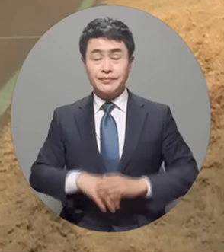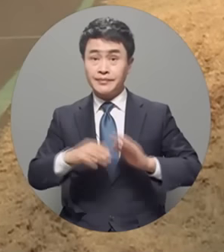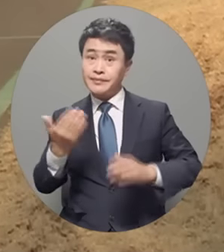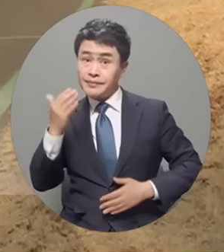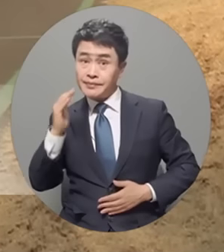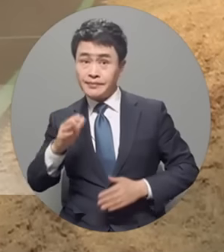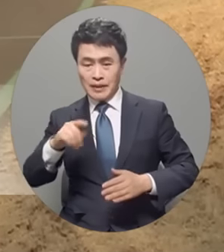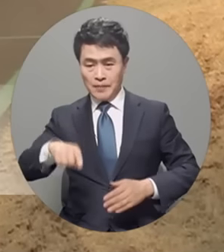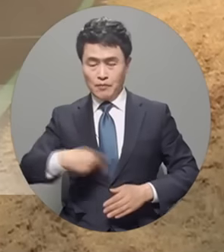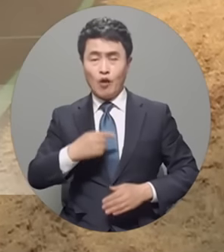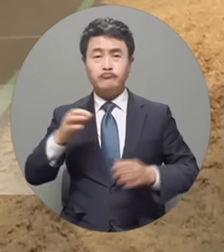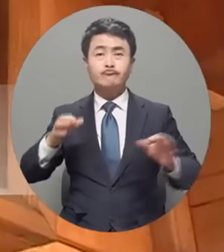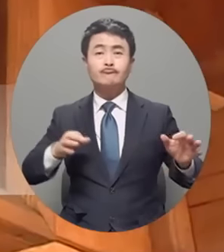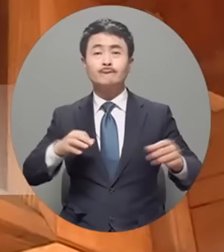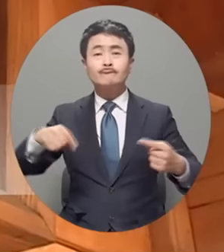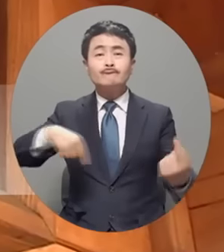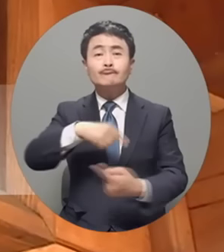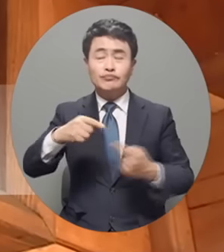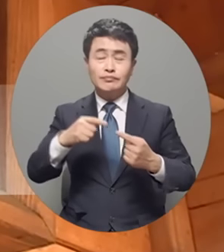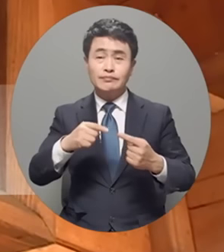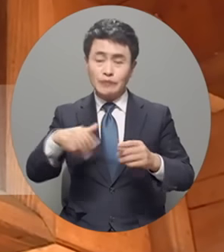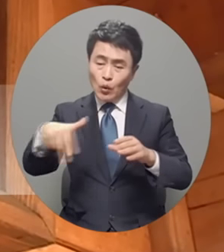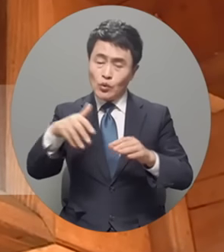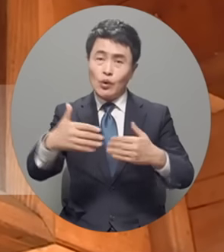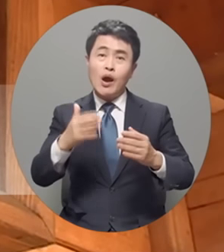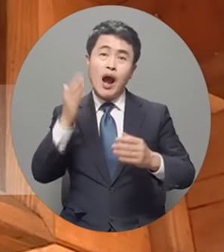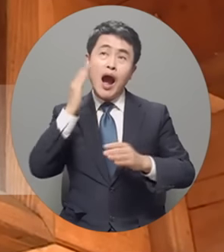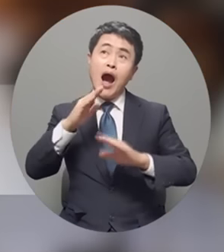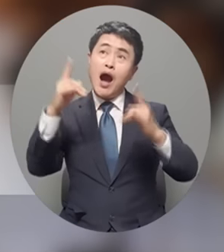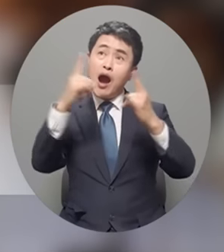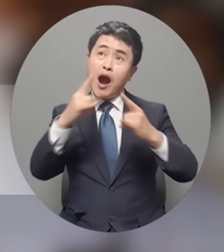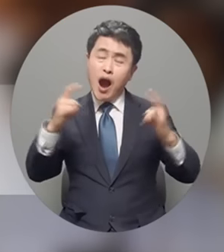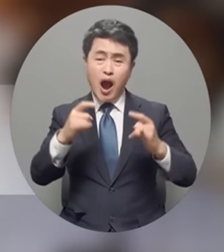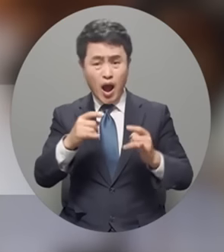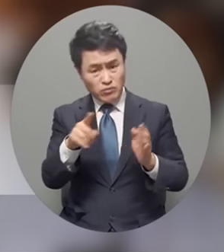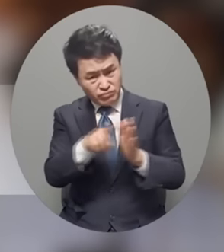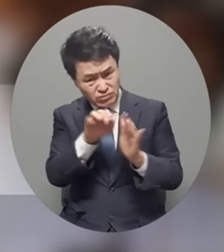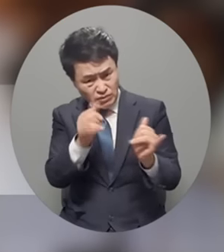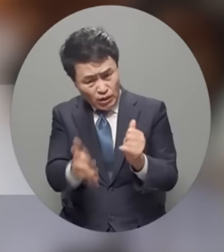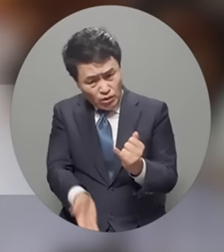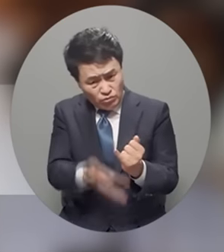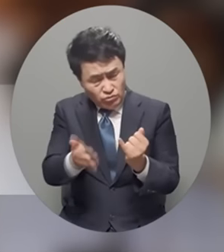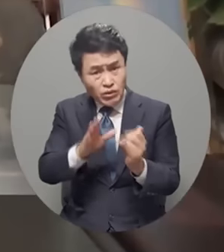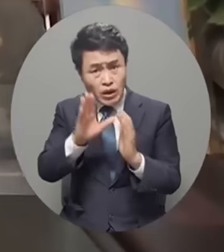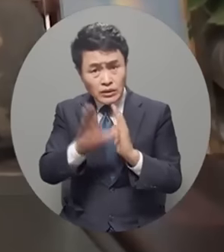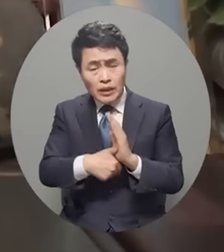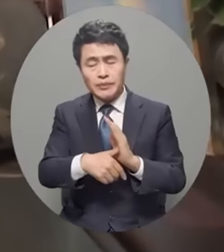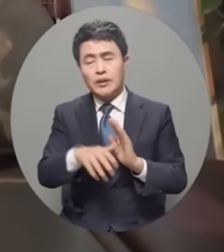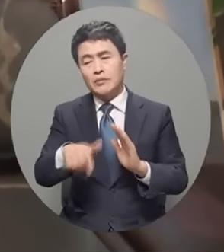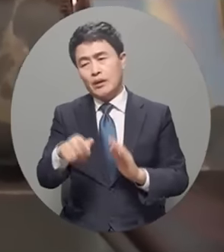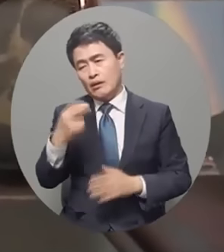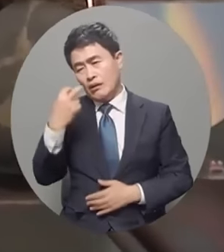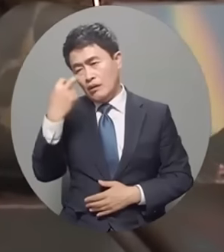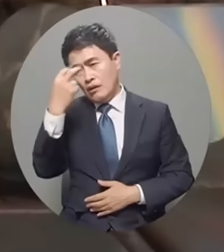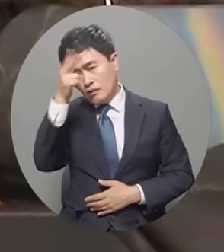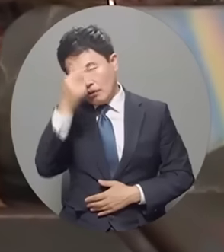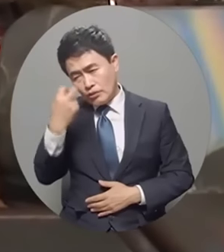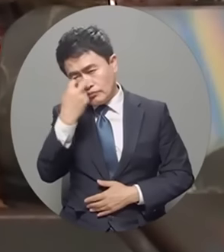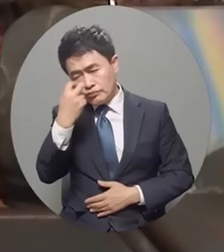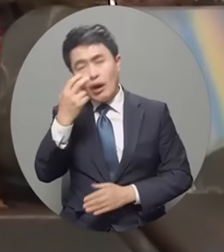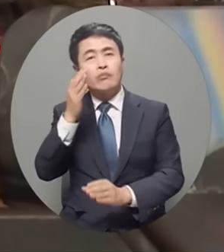최근에는 자신이 운영하는 종교시설 하늘궁에서 신도들을 추행했다는 혐의로 경찰 수사를 받고 있습니다.